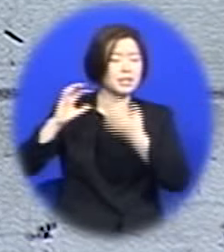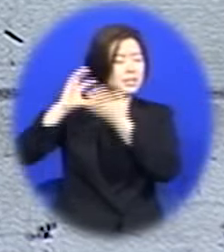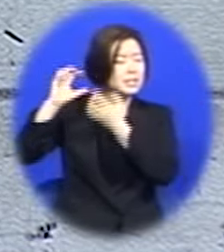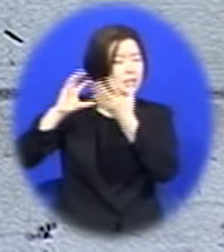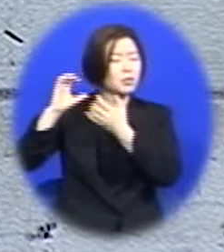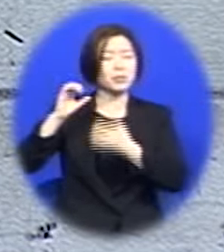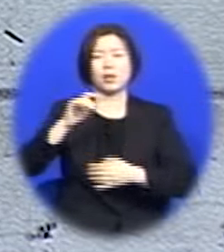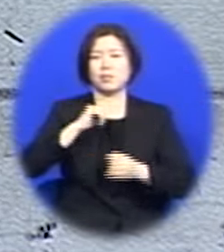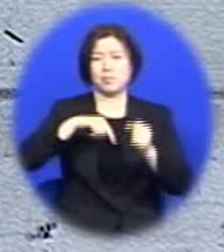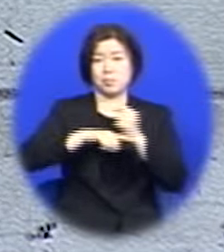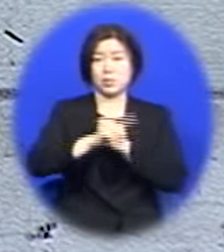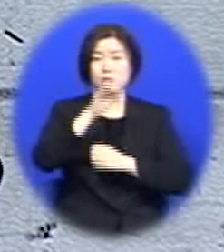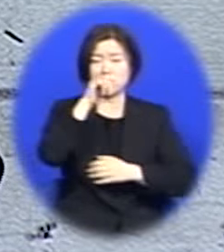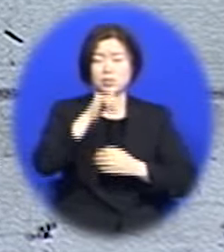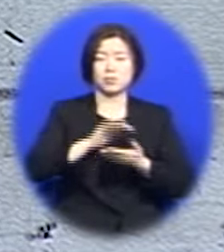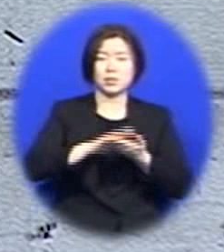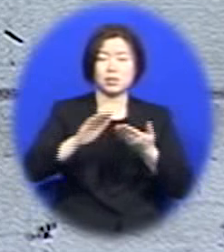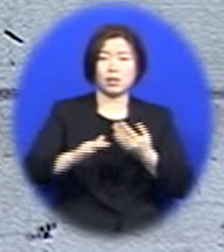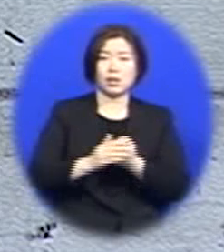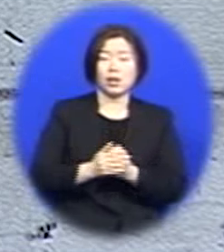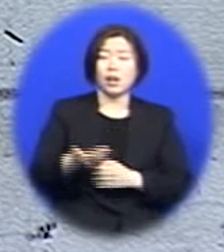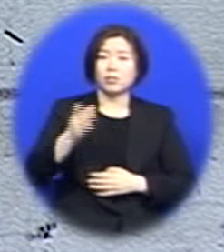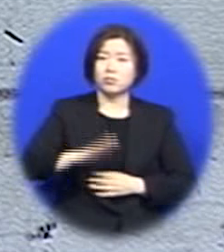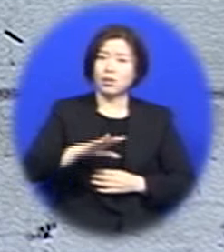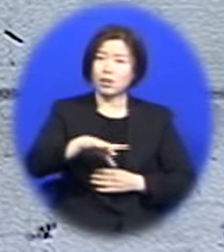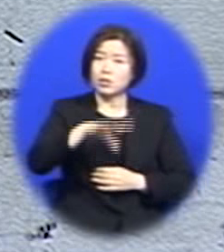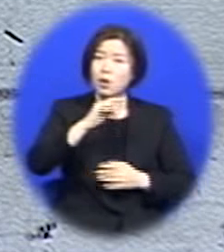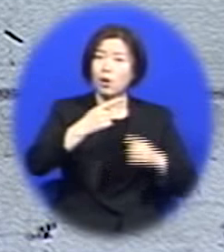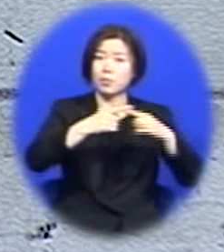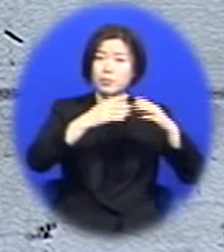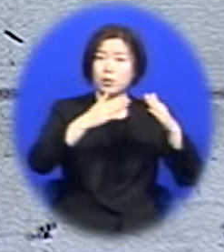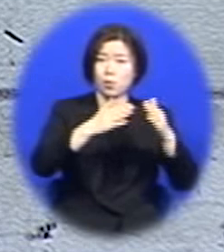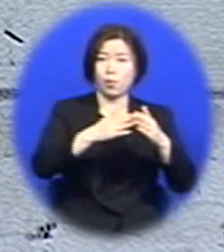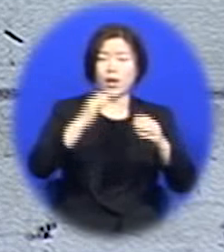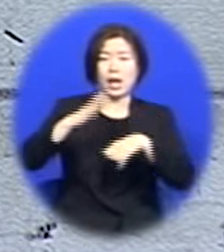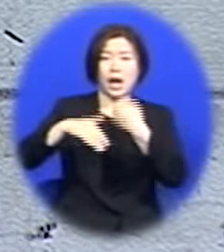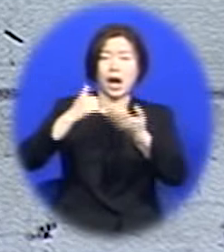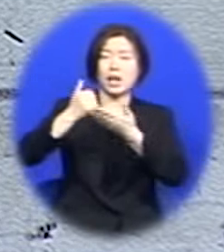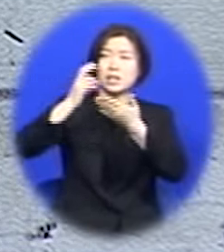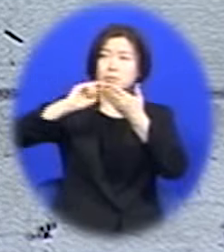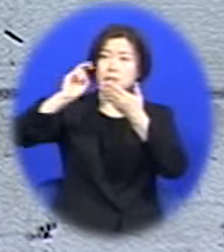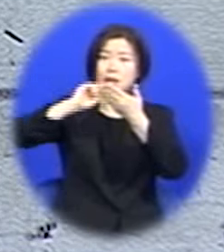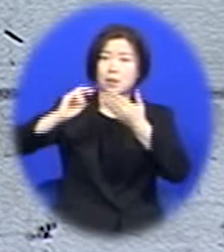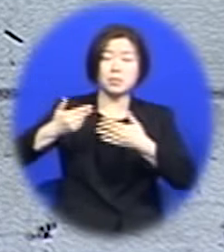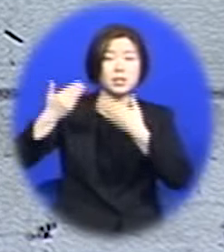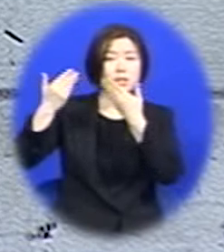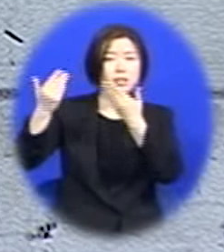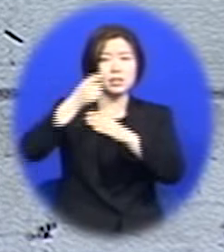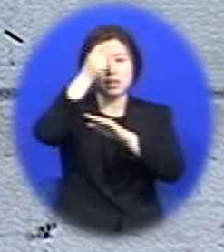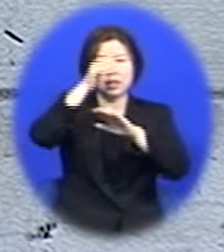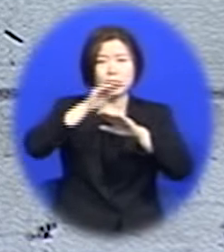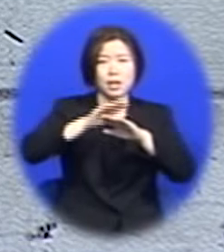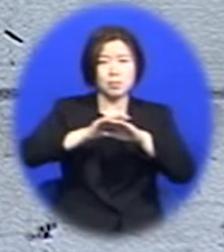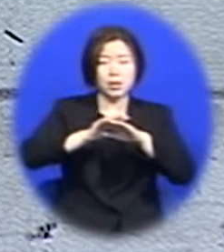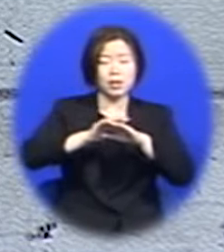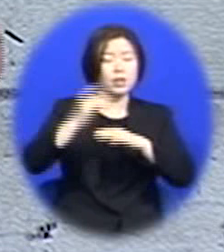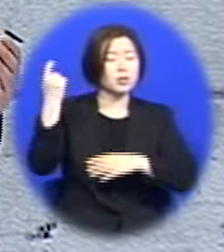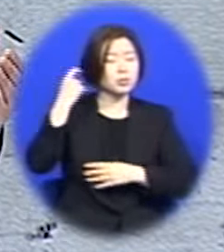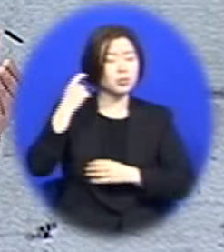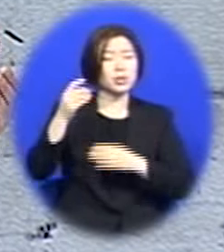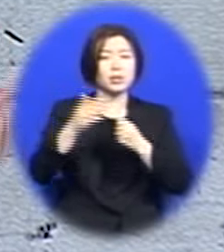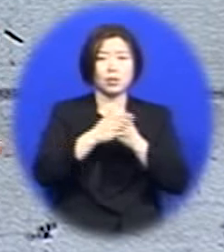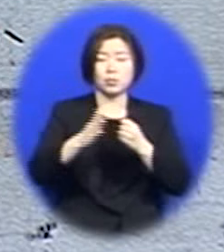시끄럽다는 거죠. 그런데 초대교회는 하나님을 찬미하는 성도들의 예배를 통해서